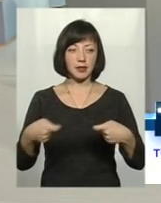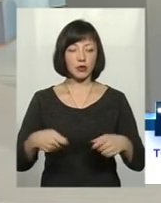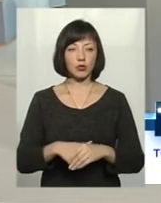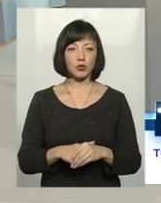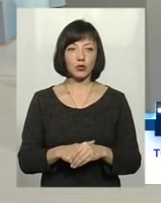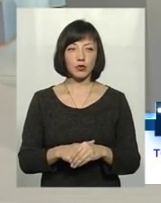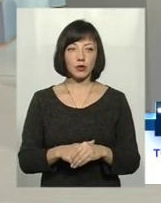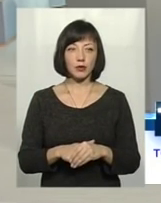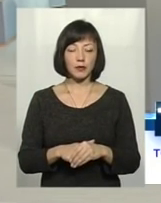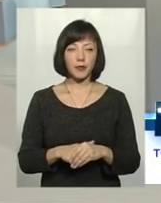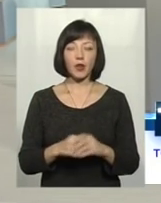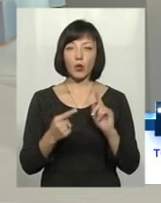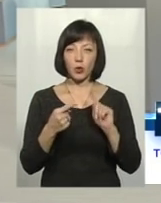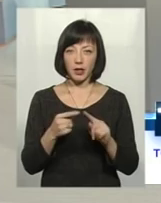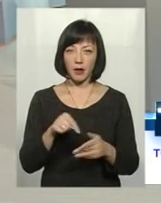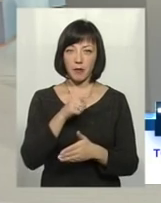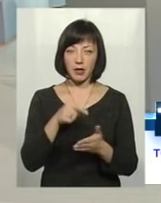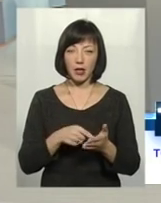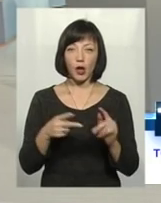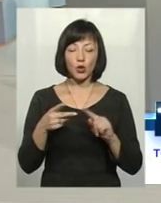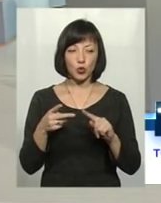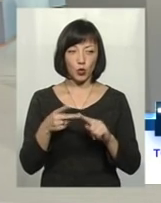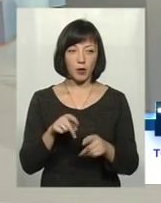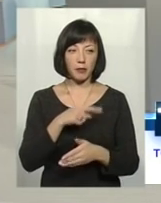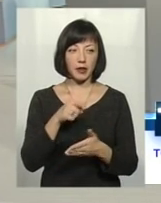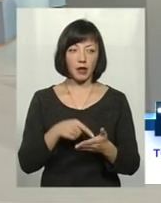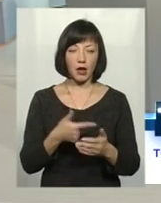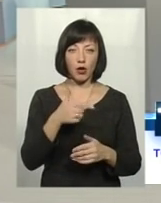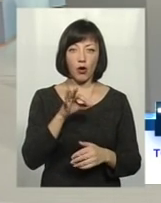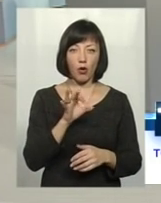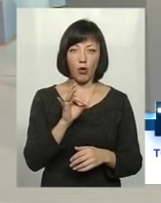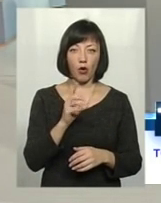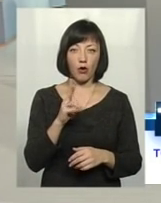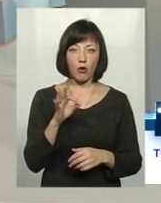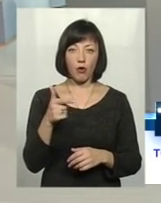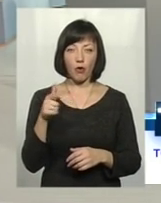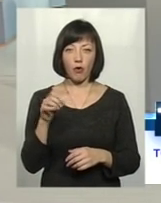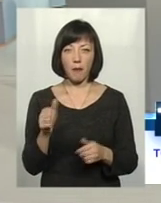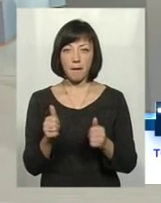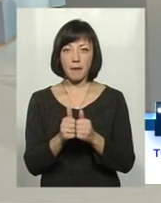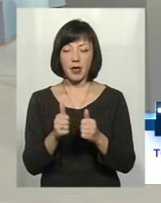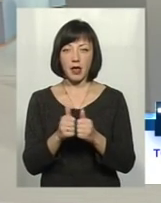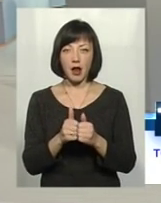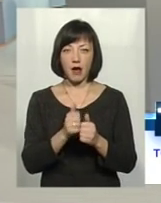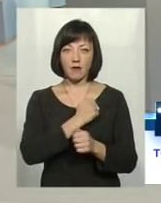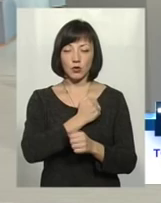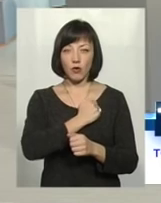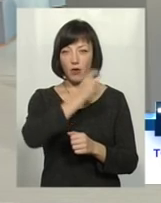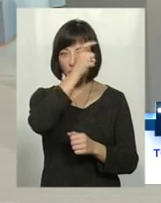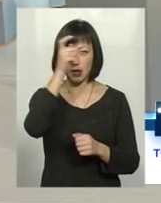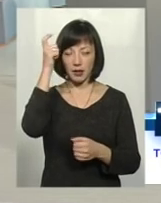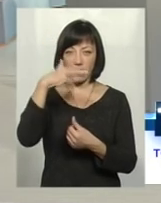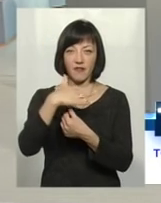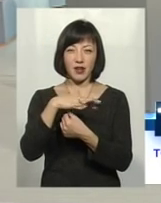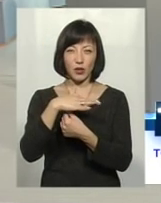Це одне питання. І друге питання. Горького, та біля академії, де клуб, вертольот,